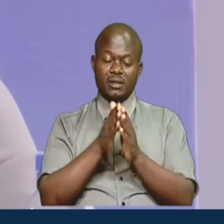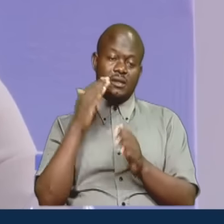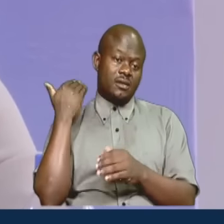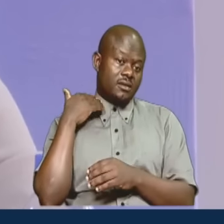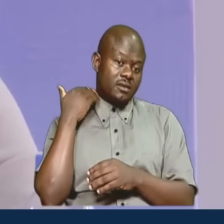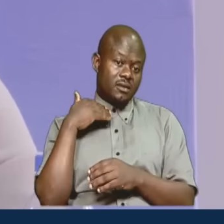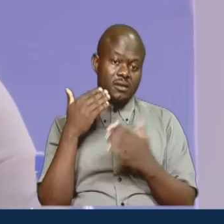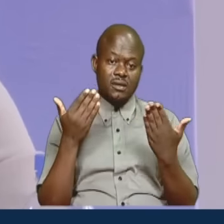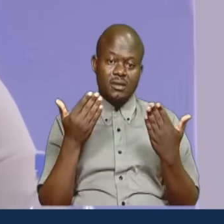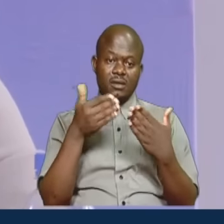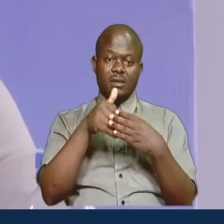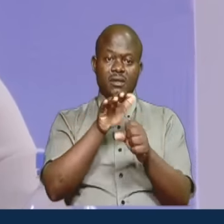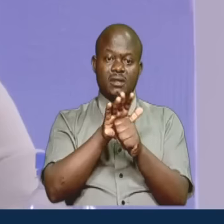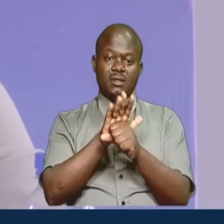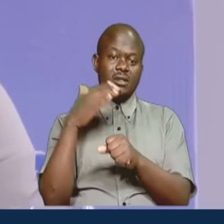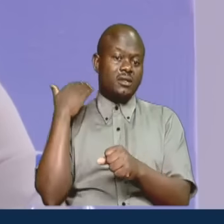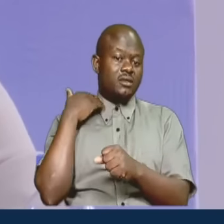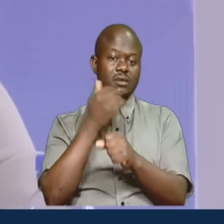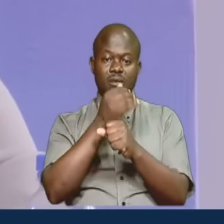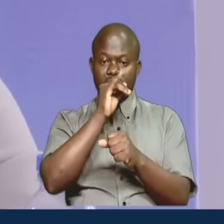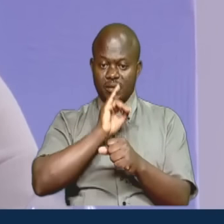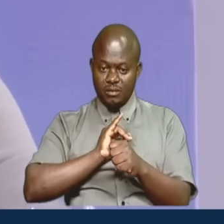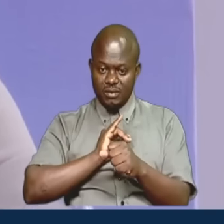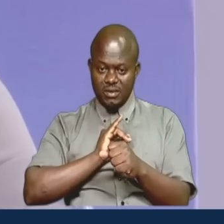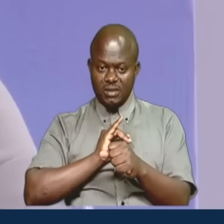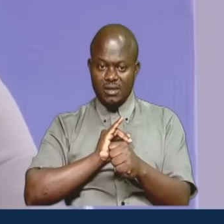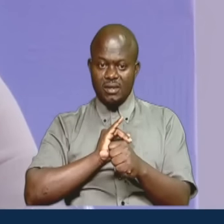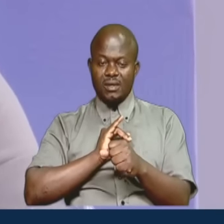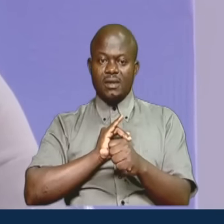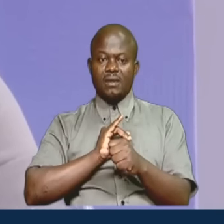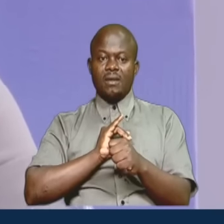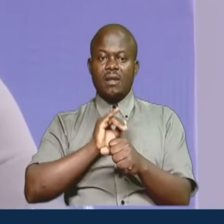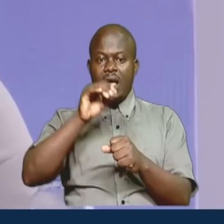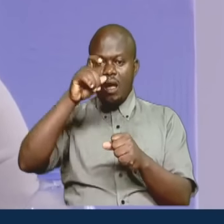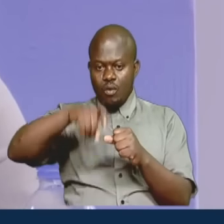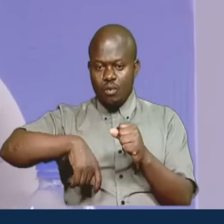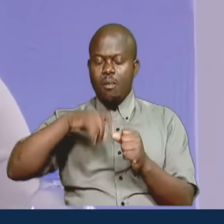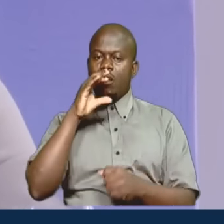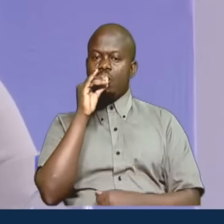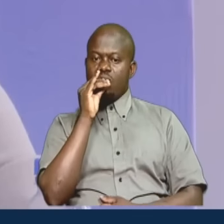Jenoside, cyane cyane Jenoside yakorewe Abatutsi, akwiye kuvugwa